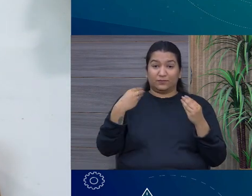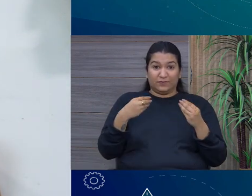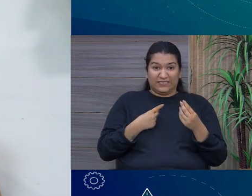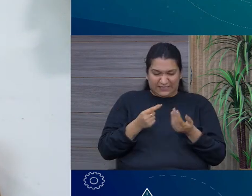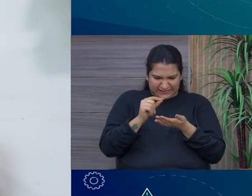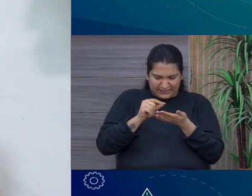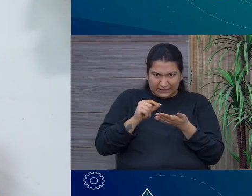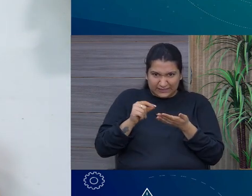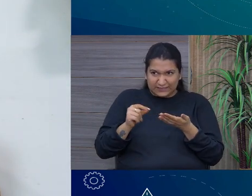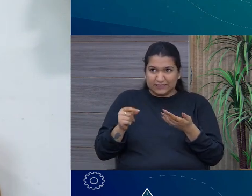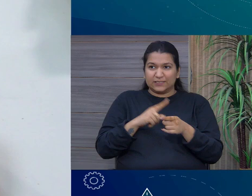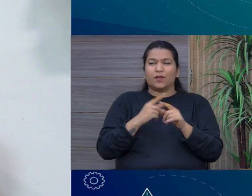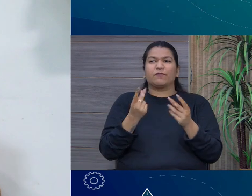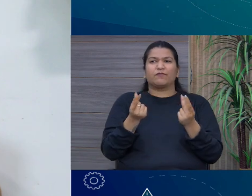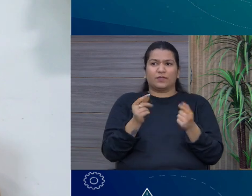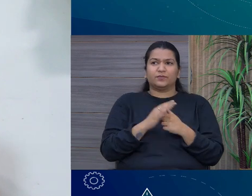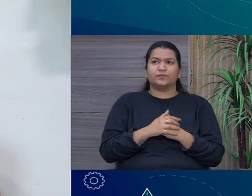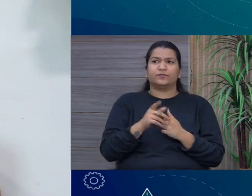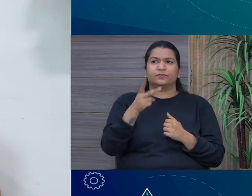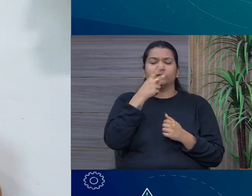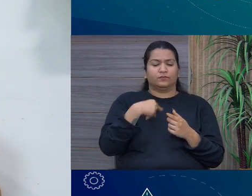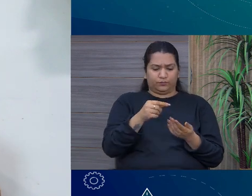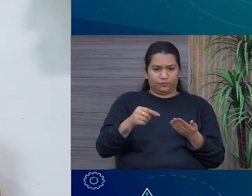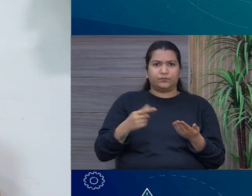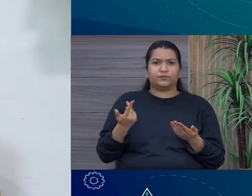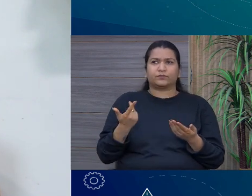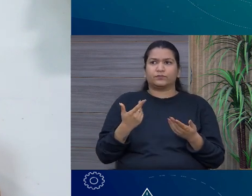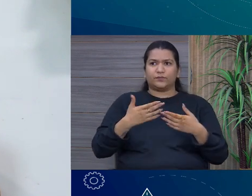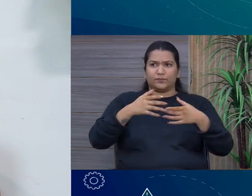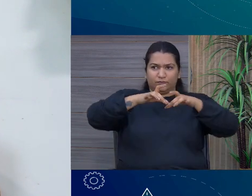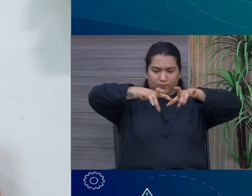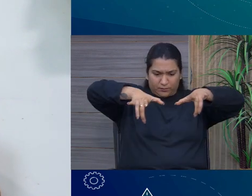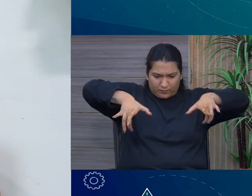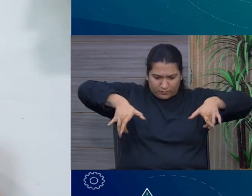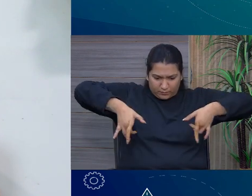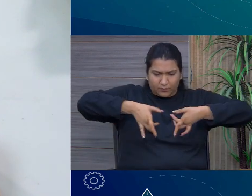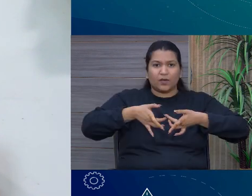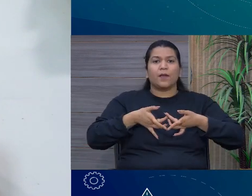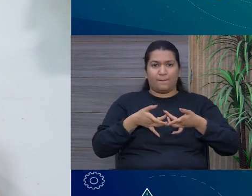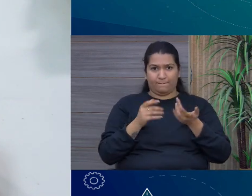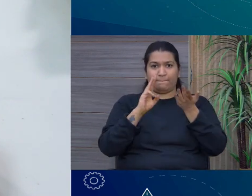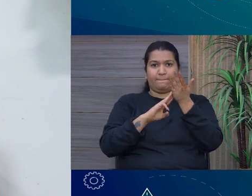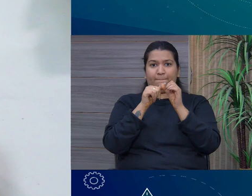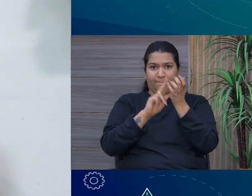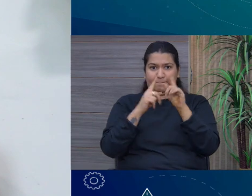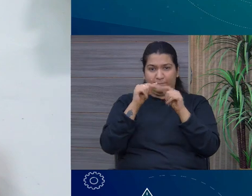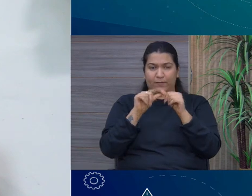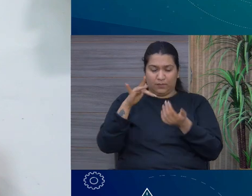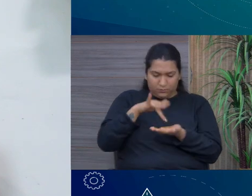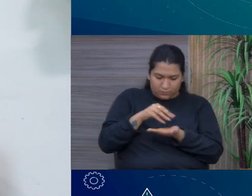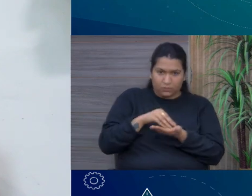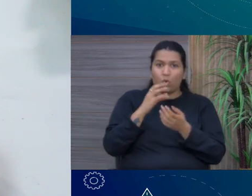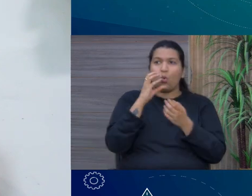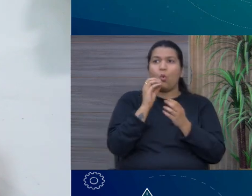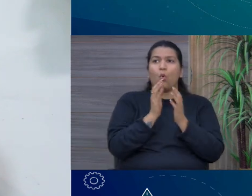जल्दी थोड़ा सा बच्चों को एक्सप्लेन कर पाएँ। ये यहाँ पर मैंने एक छोटा सा मंडाला बनाने की कोशिश करी है और मंडाला के अंदर यहाँ सेंटर में मैंने